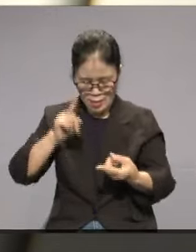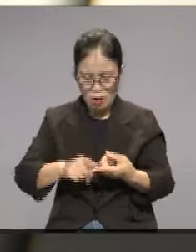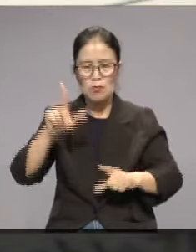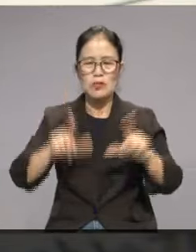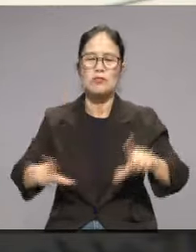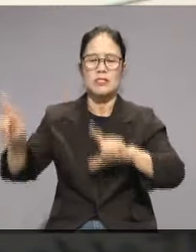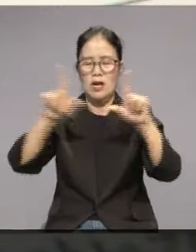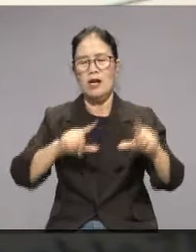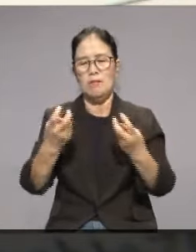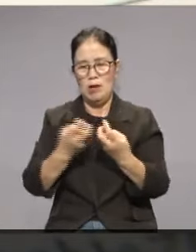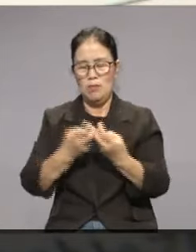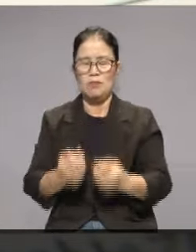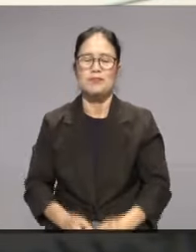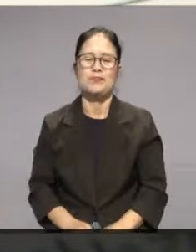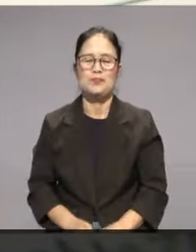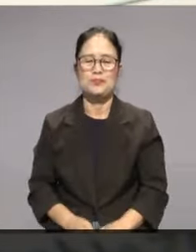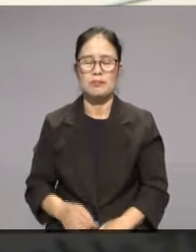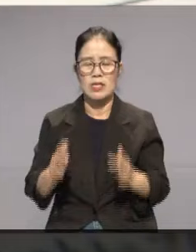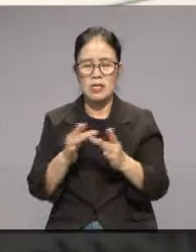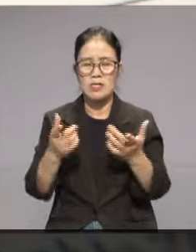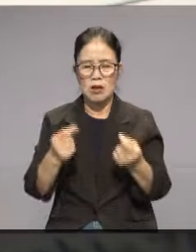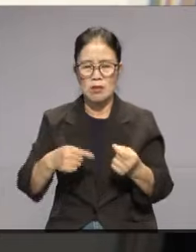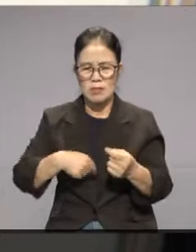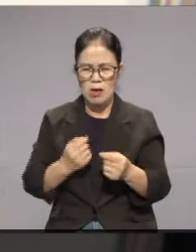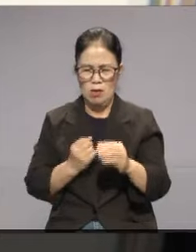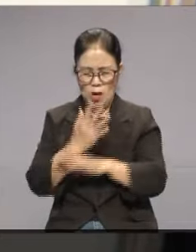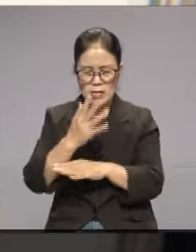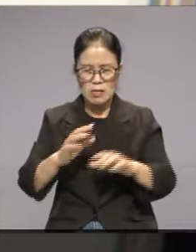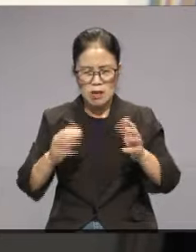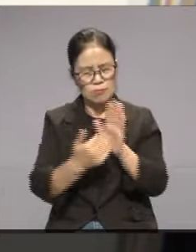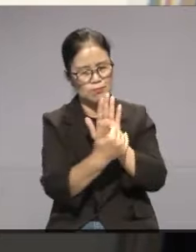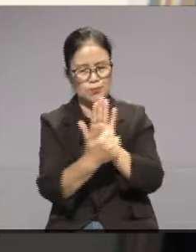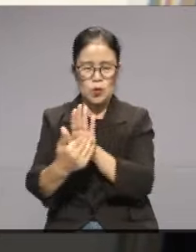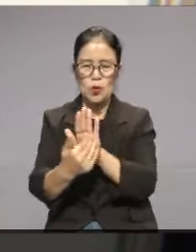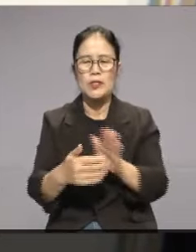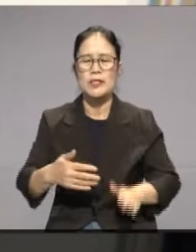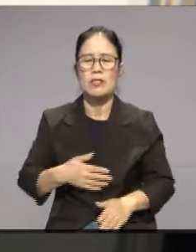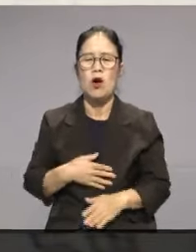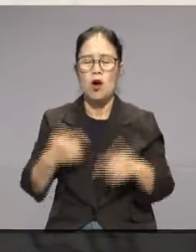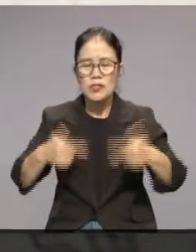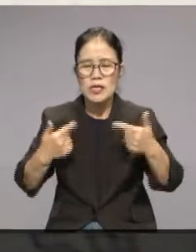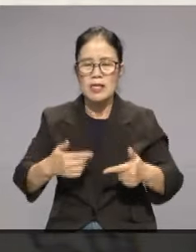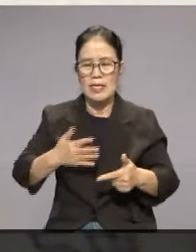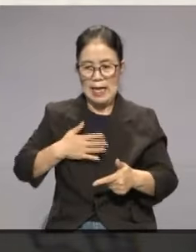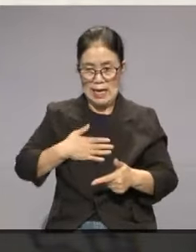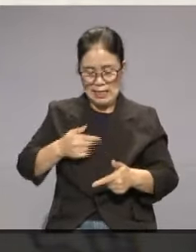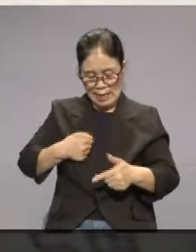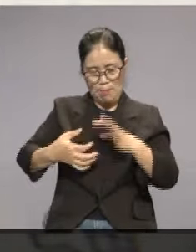제시합니다. SNS처럼 자기 인정 욕구가 과잉된 세계를 경계하고 나만은 언제나 내 편이